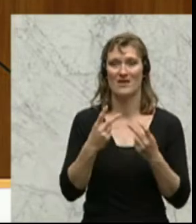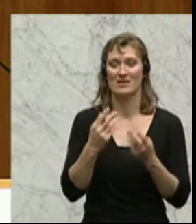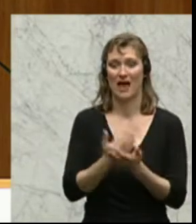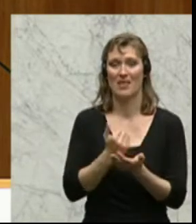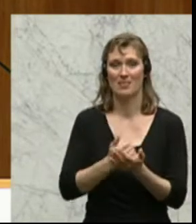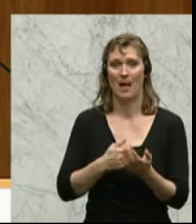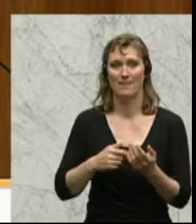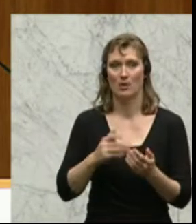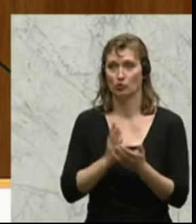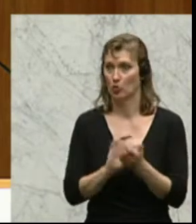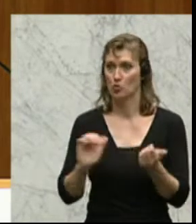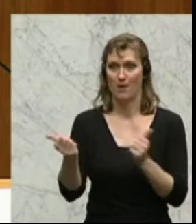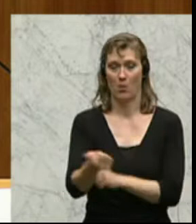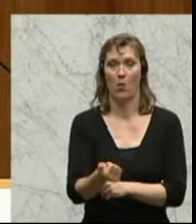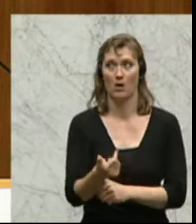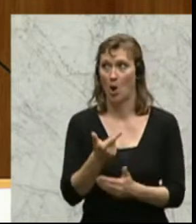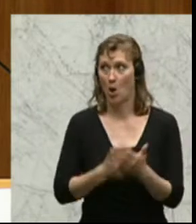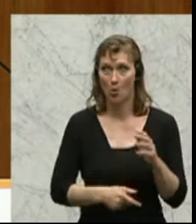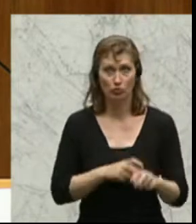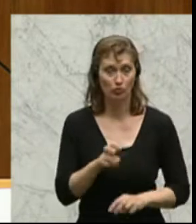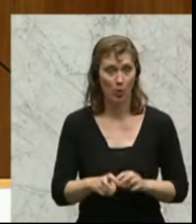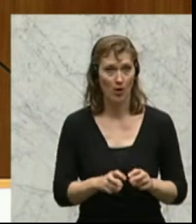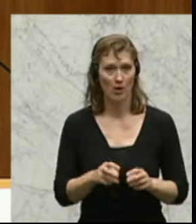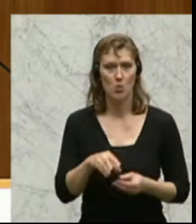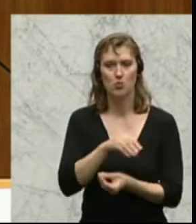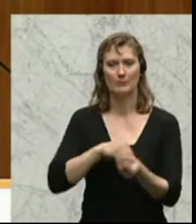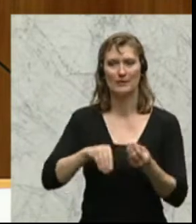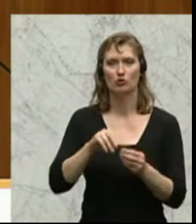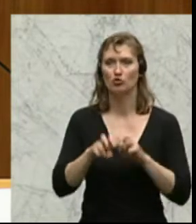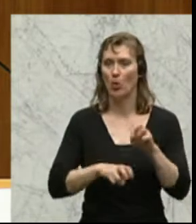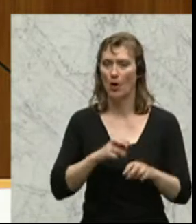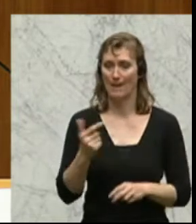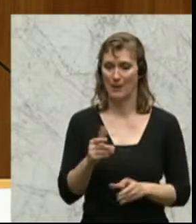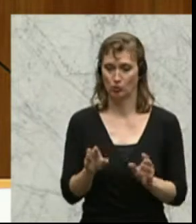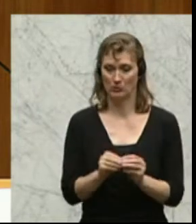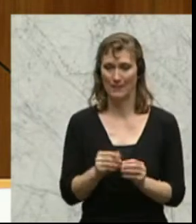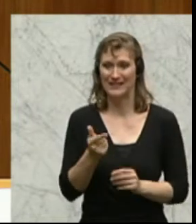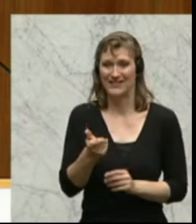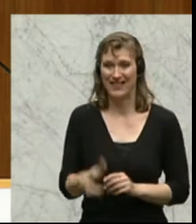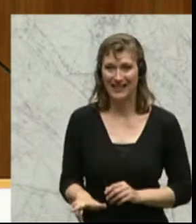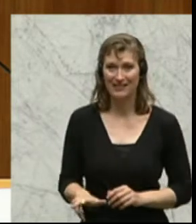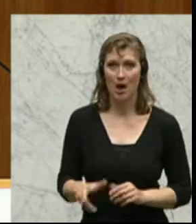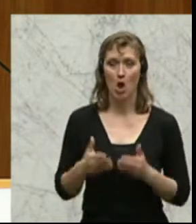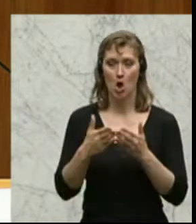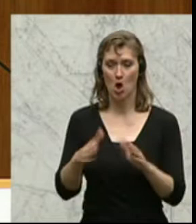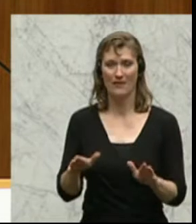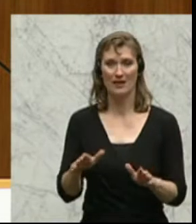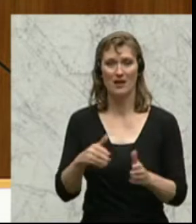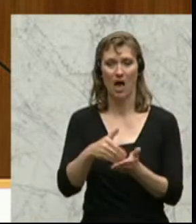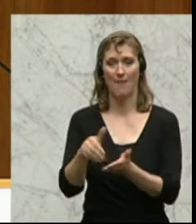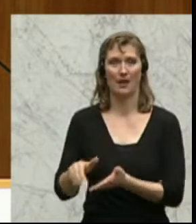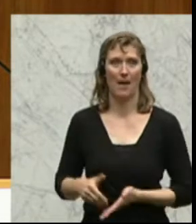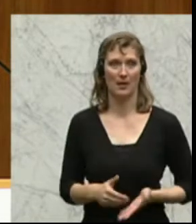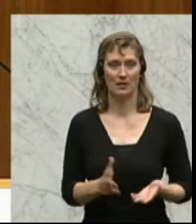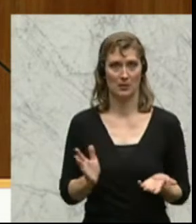wird. Lohnsteuer und Umsatzsteuer gemeinsam machen 2/3 der öffentlichen Abgaben aus.